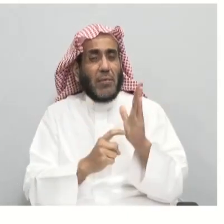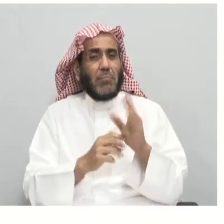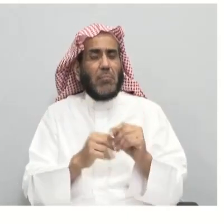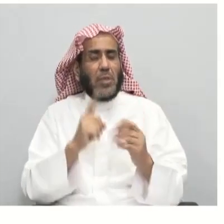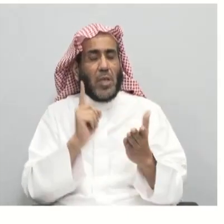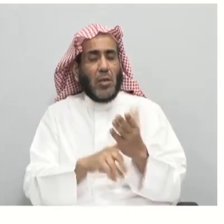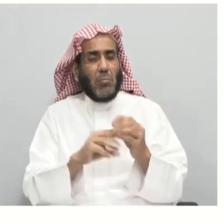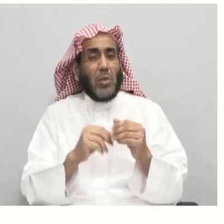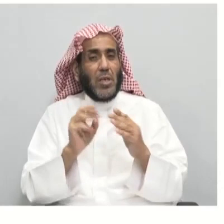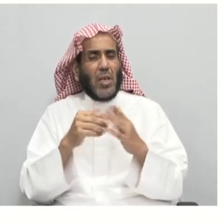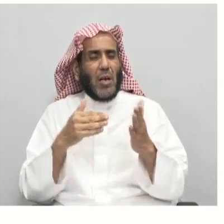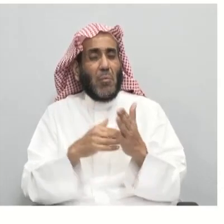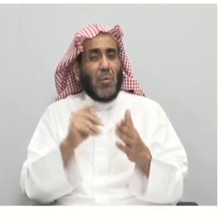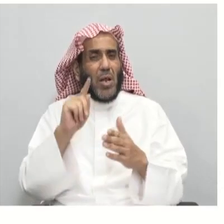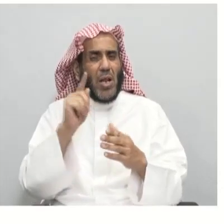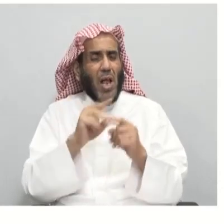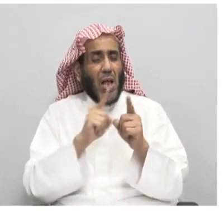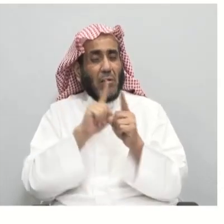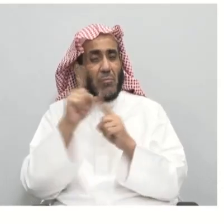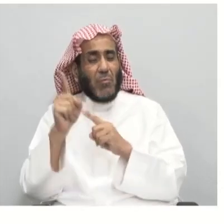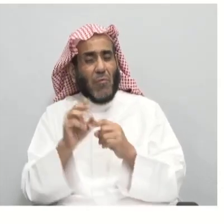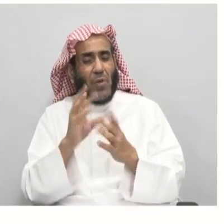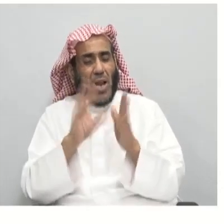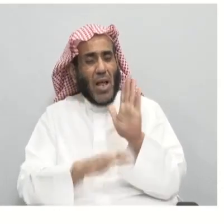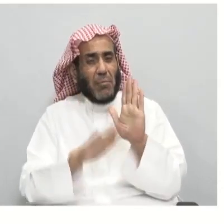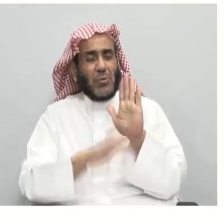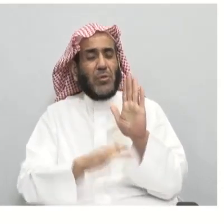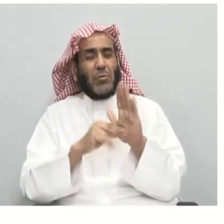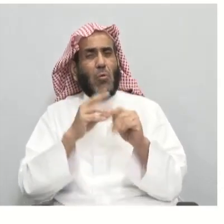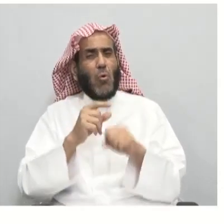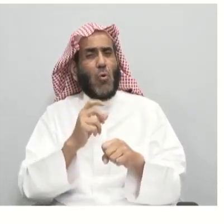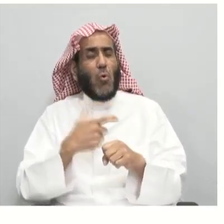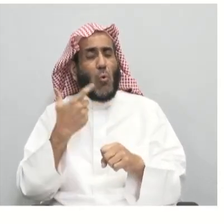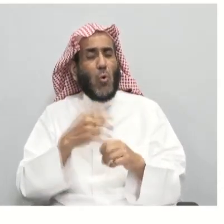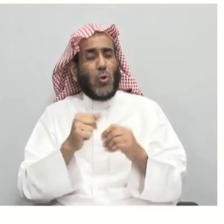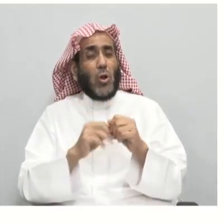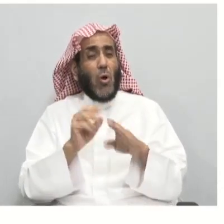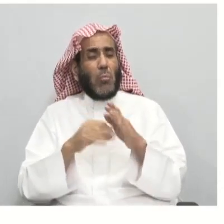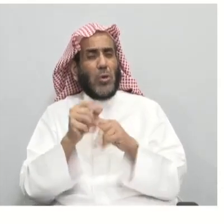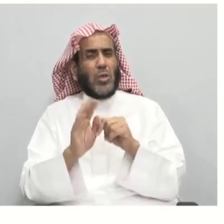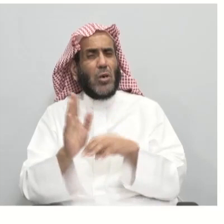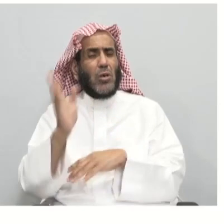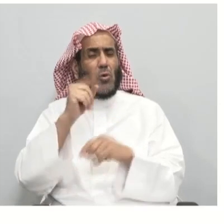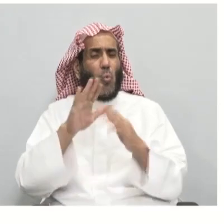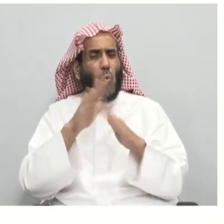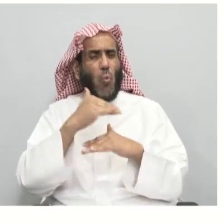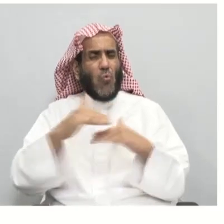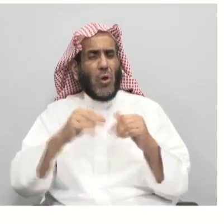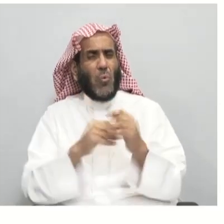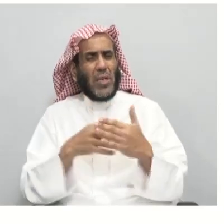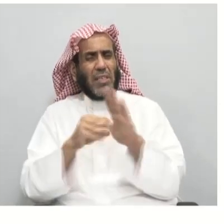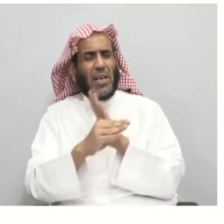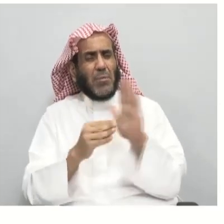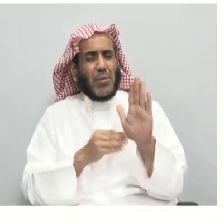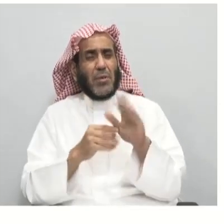التاكد من ترقيم الاحالات المشار اليها في الهامش مراعاه الهوامش الرئيسيه والافقيه والجانبيه